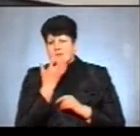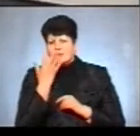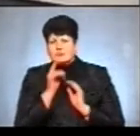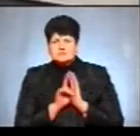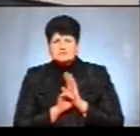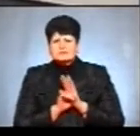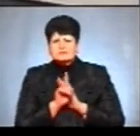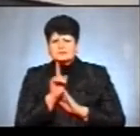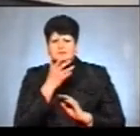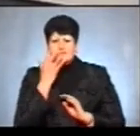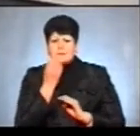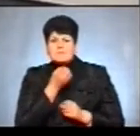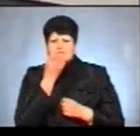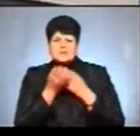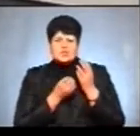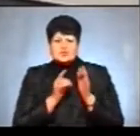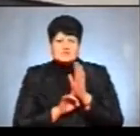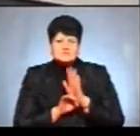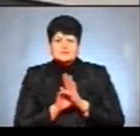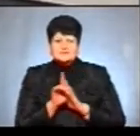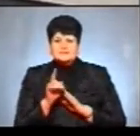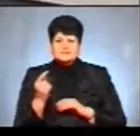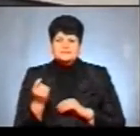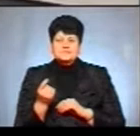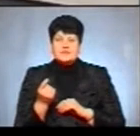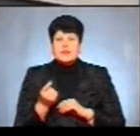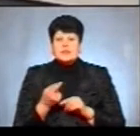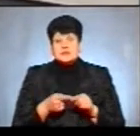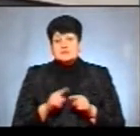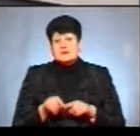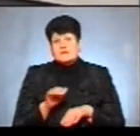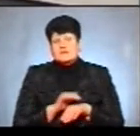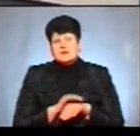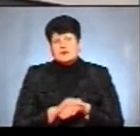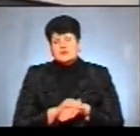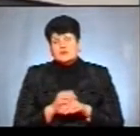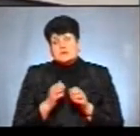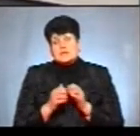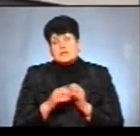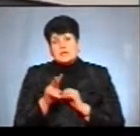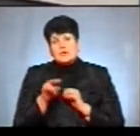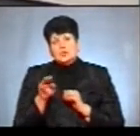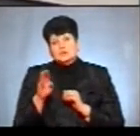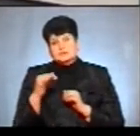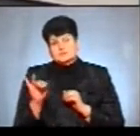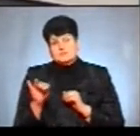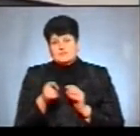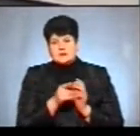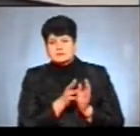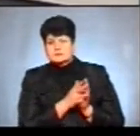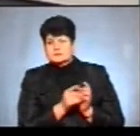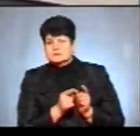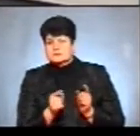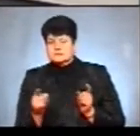перші підсніжники, білоцвіти. І фактично це середини лютого. І вона триває